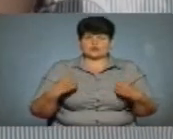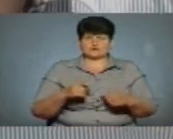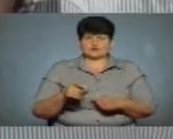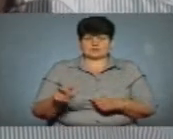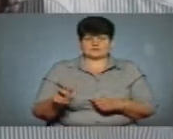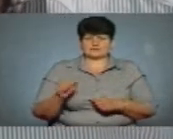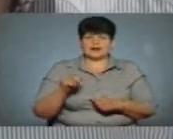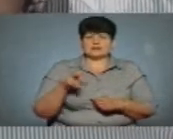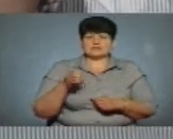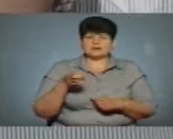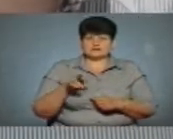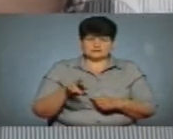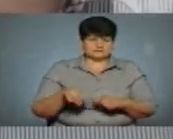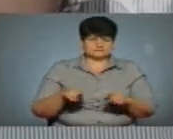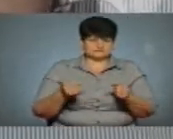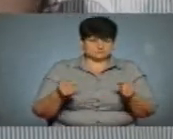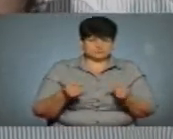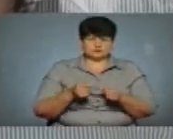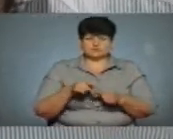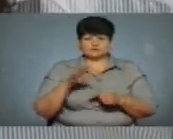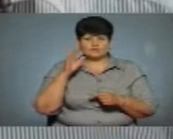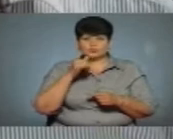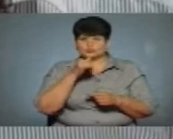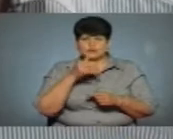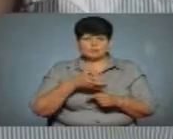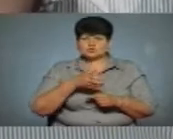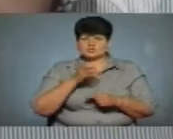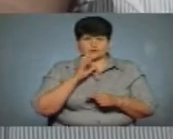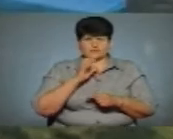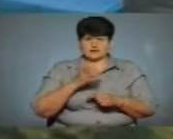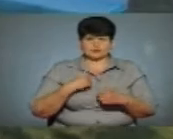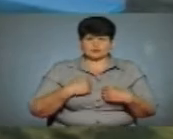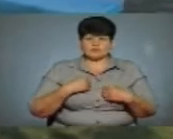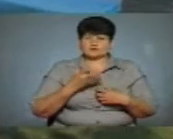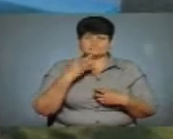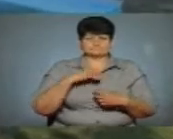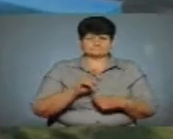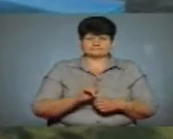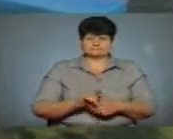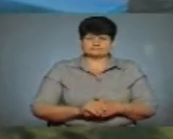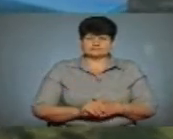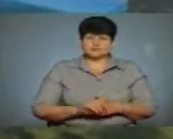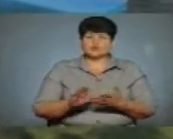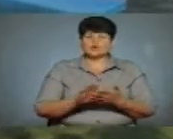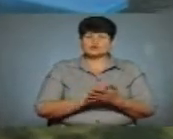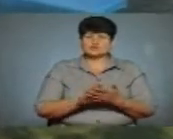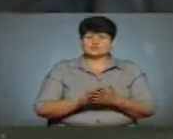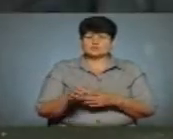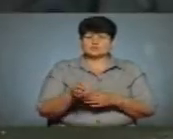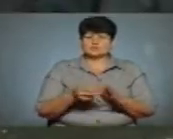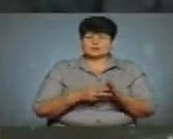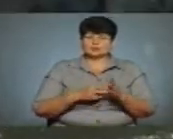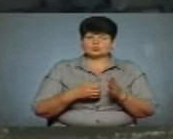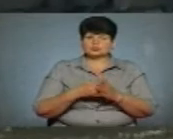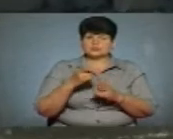Алергічні реакції, як мінімум, ту воду ні в якому разі не можна ковтати, якщо купатися. Очистити став від водоростей планують до кінця